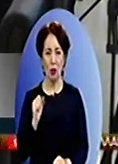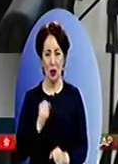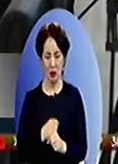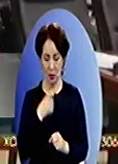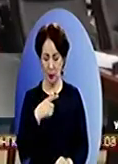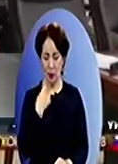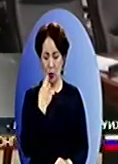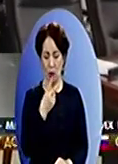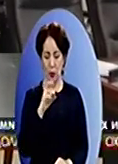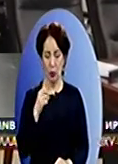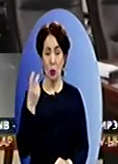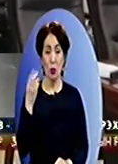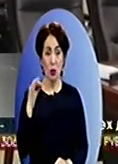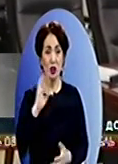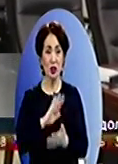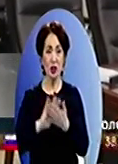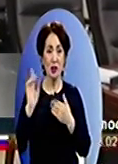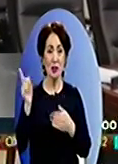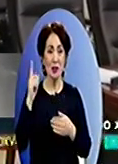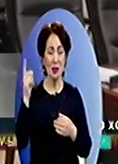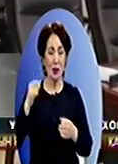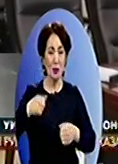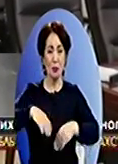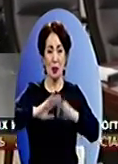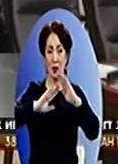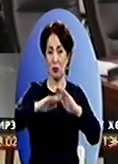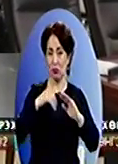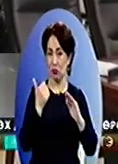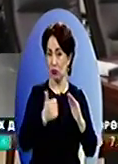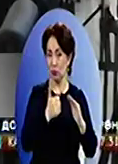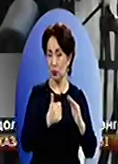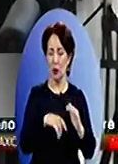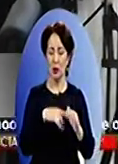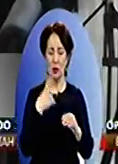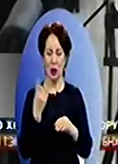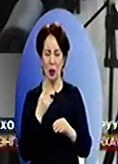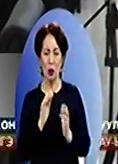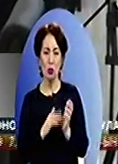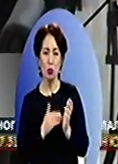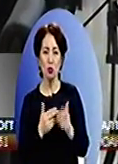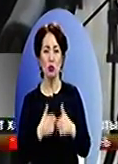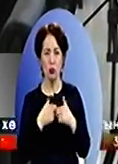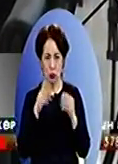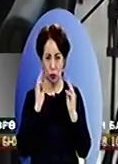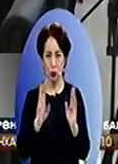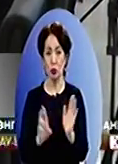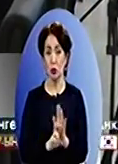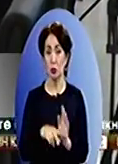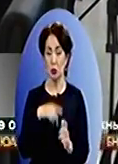шинэ станц барьснаар цахилгаан эрчим хүчний дутагдлыг шийдэх боломж бий гэдгийг албаныхан хэлж байлаа.